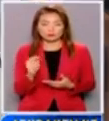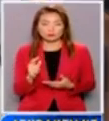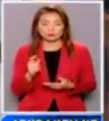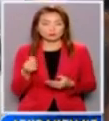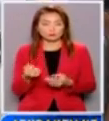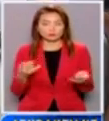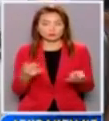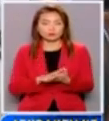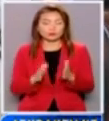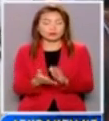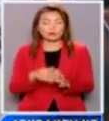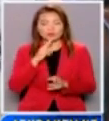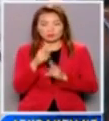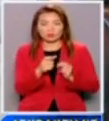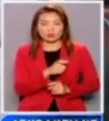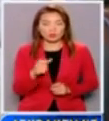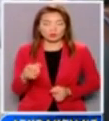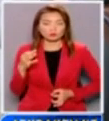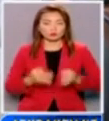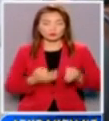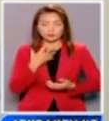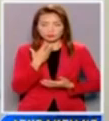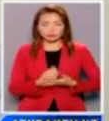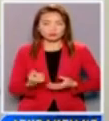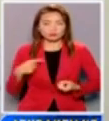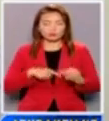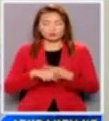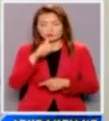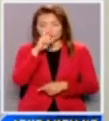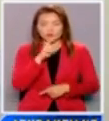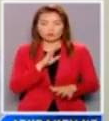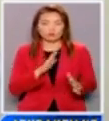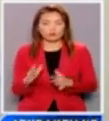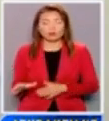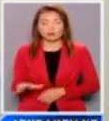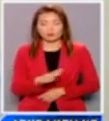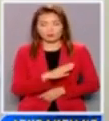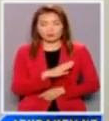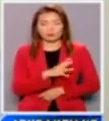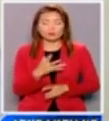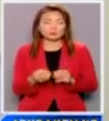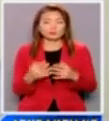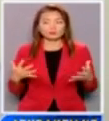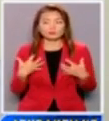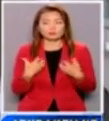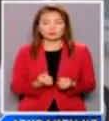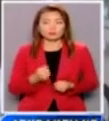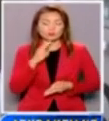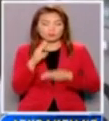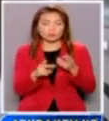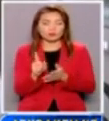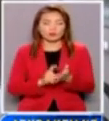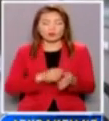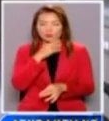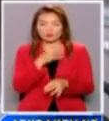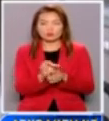Тіпті кейбір жағдайда шағымданушы мен жеке сот орындаушылар арасында түсініспеушілік кездесетін көрінеді. Көбі жазылған арыздарға жауап